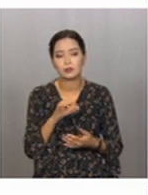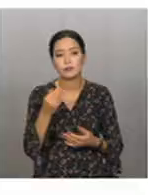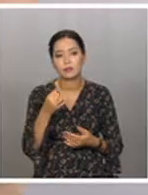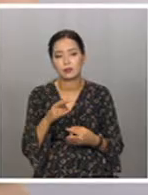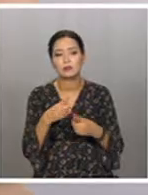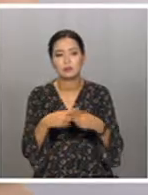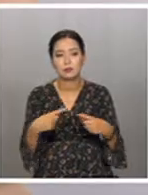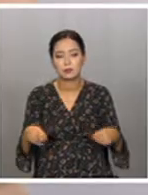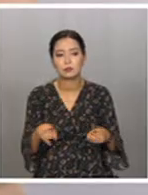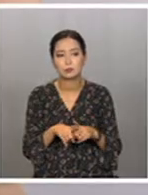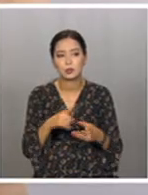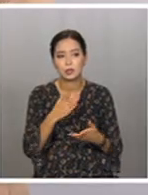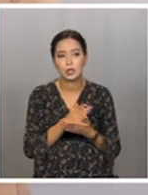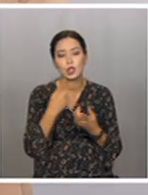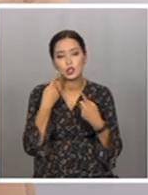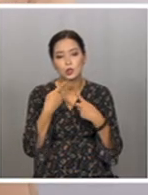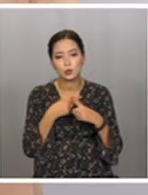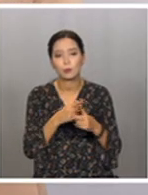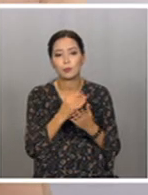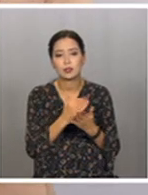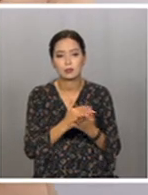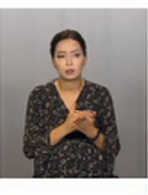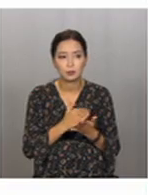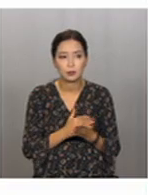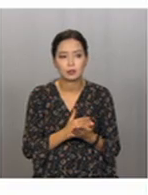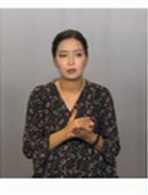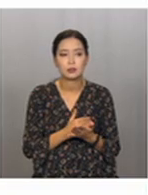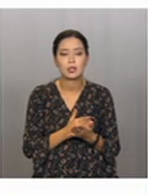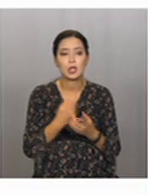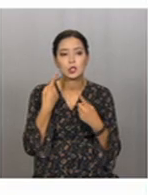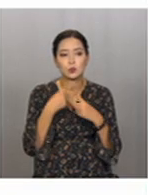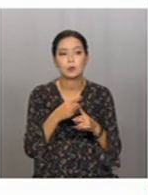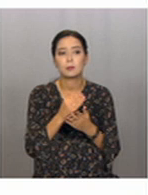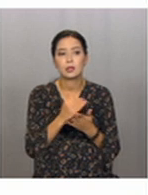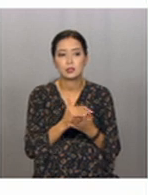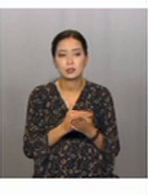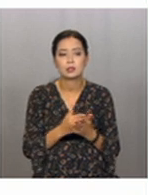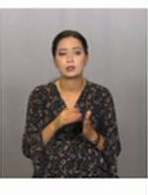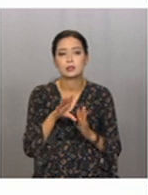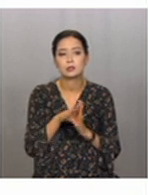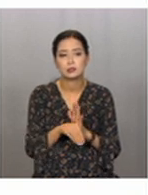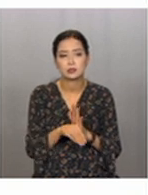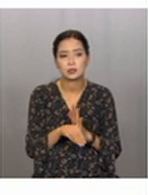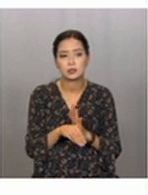басқалары. Инструменталдық бағдарламалық жасақтама. Инструменталдық бағдарламалық жасақтама бағдарламалау